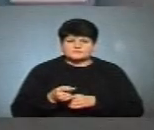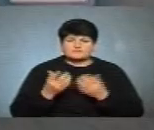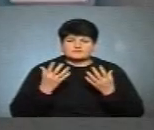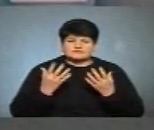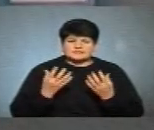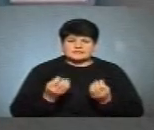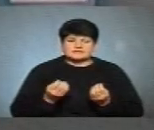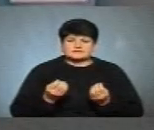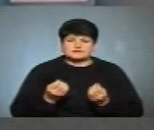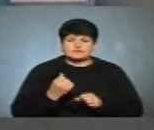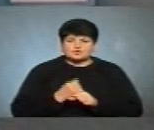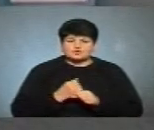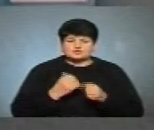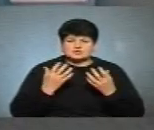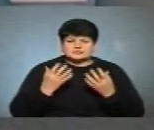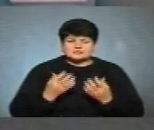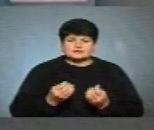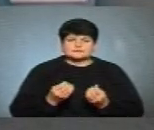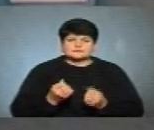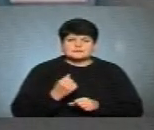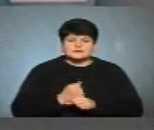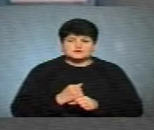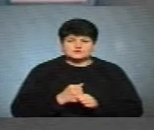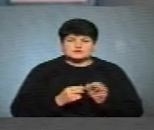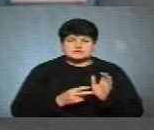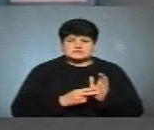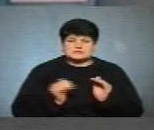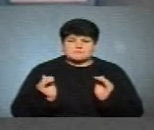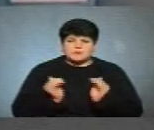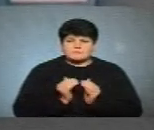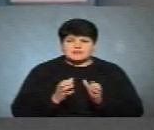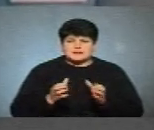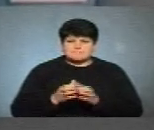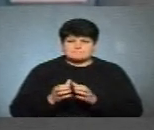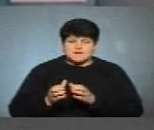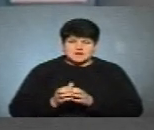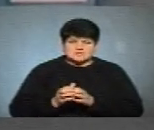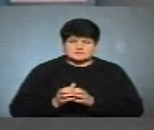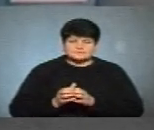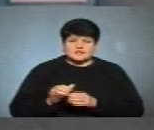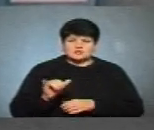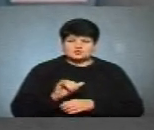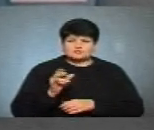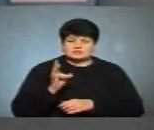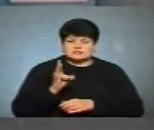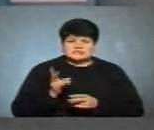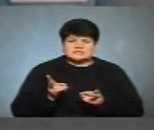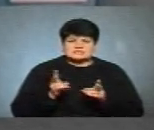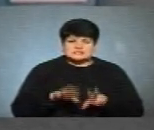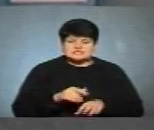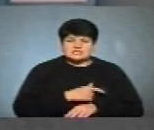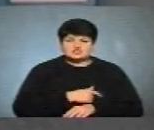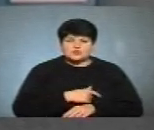день, в робочі дні працює 7 мобільних бригад. А субота-неділя залишаються